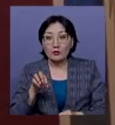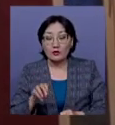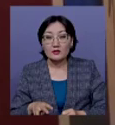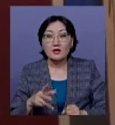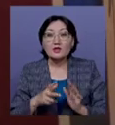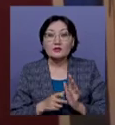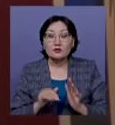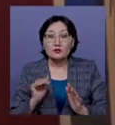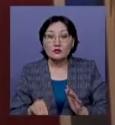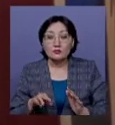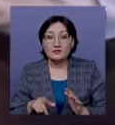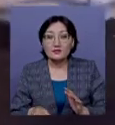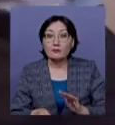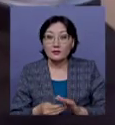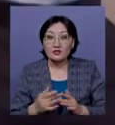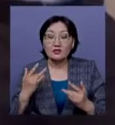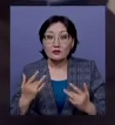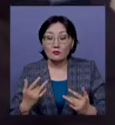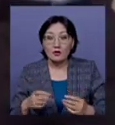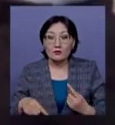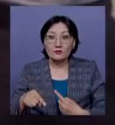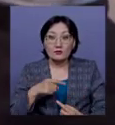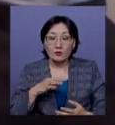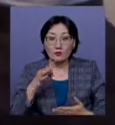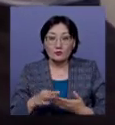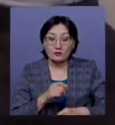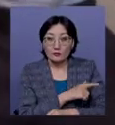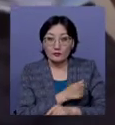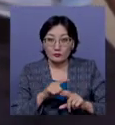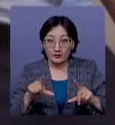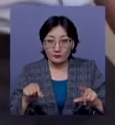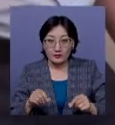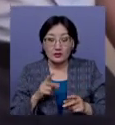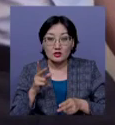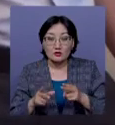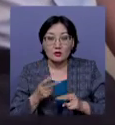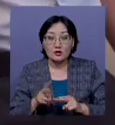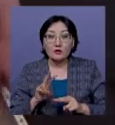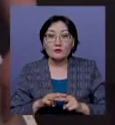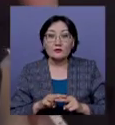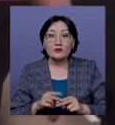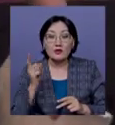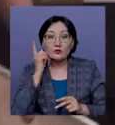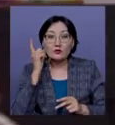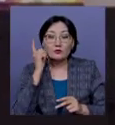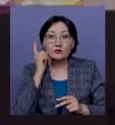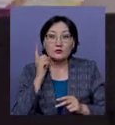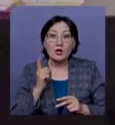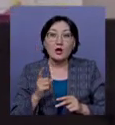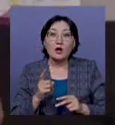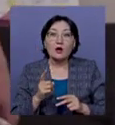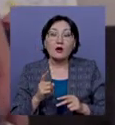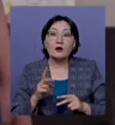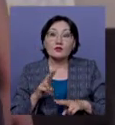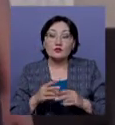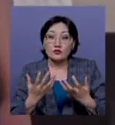800 мың теңге пара талап еткен. Кәсіпкер құзырлы мекемеге арызданған, ал ақ халатты ақшаны ұялы телефонның ұяшығынан